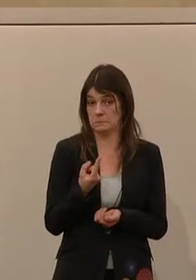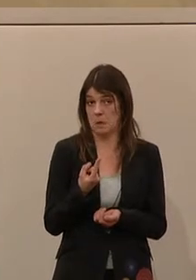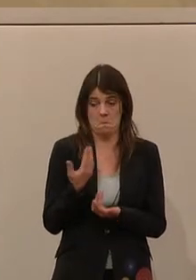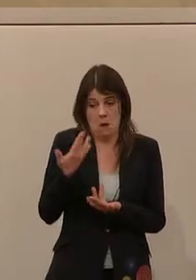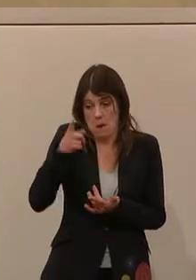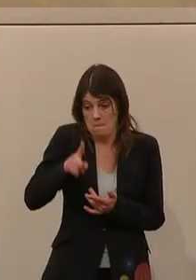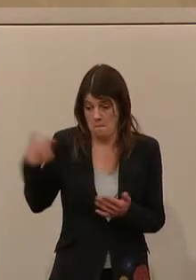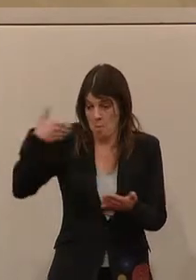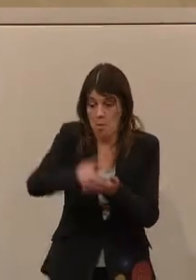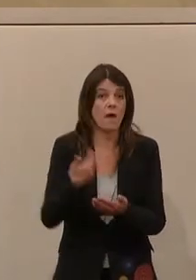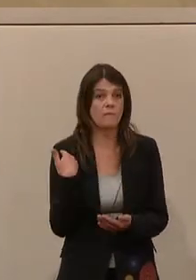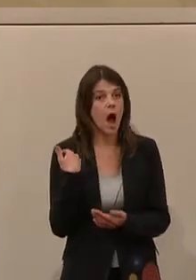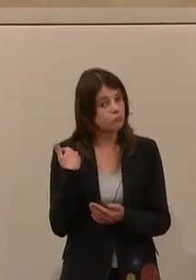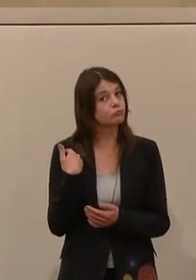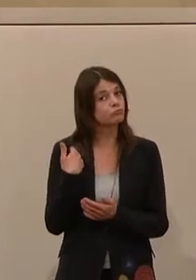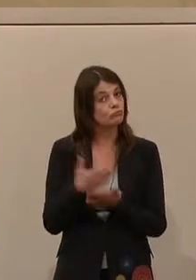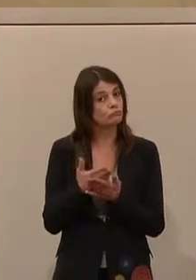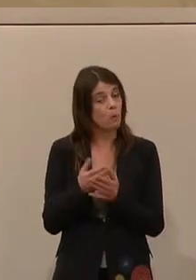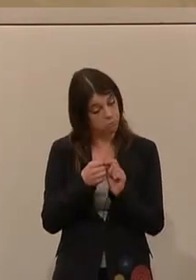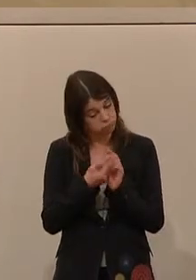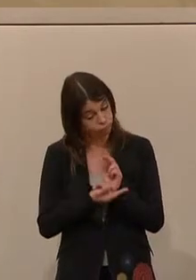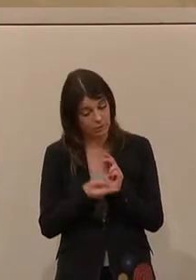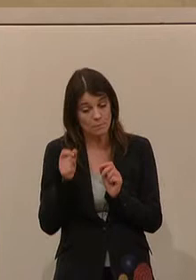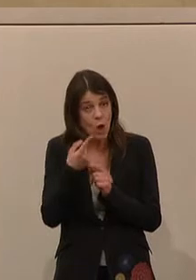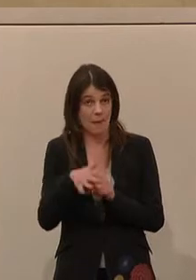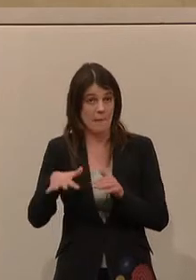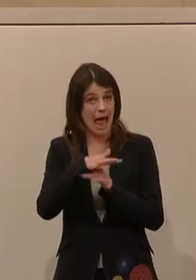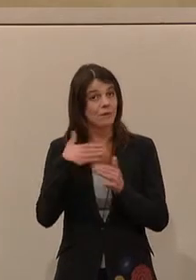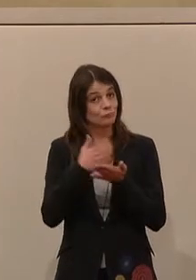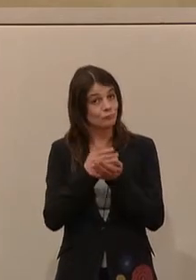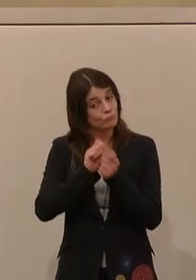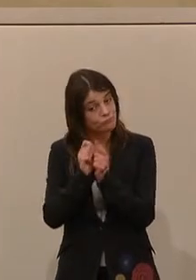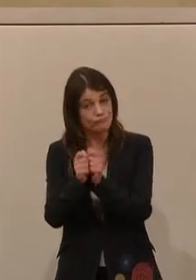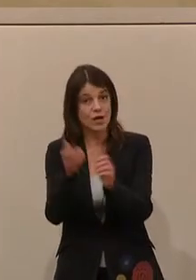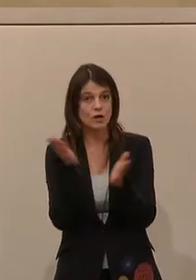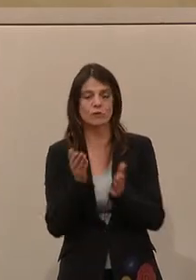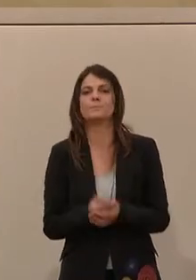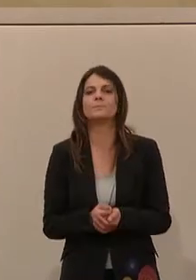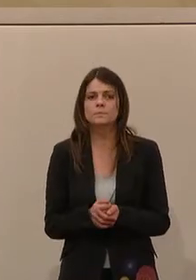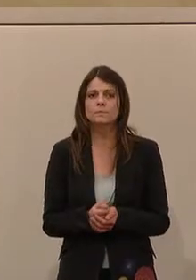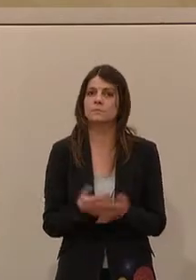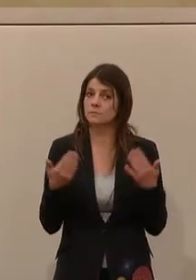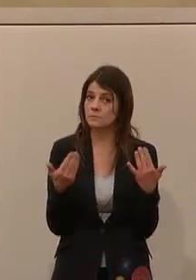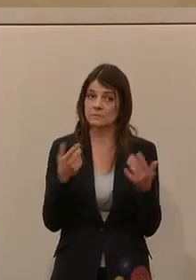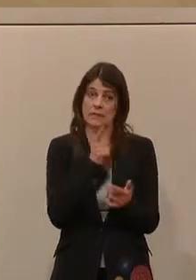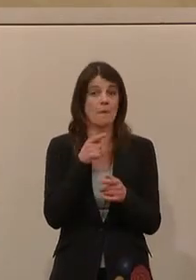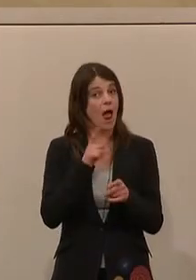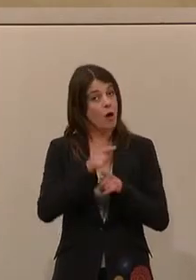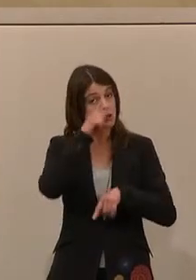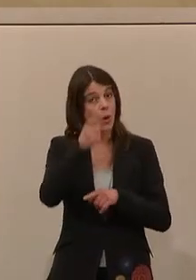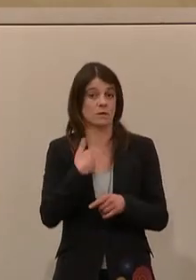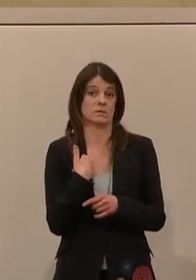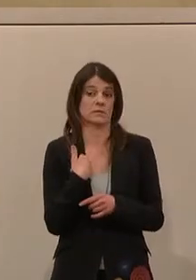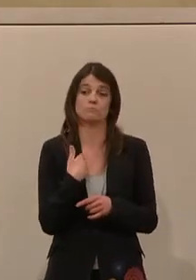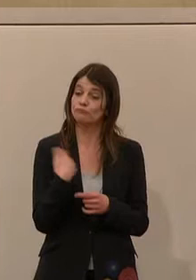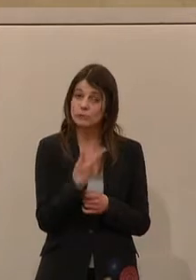wenige Monate, schon einiges gerade in diesem Bereich in Bewegung gebracht haben. Und ich bin auch stolz darauf, dass